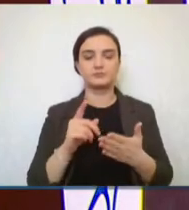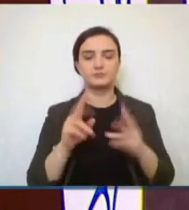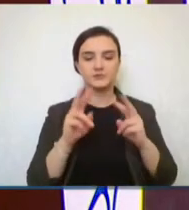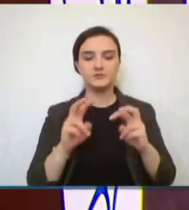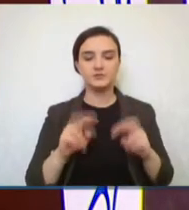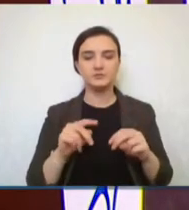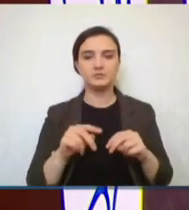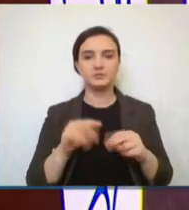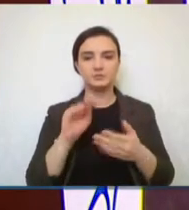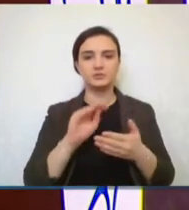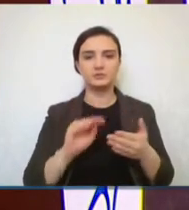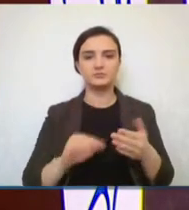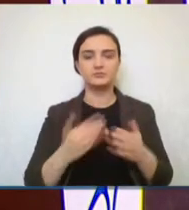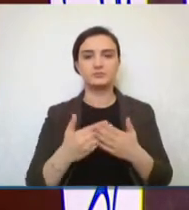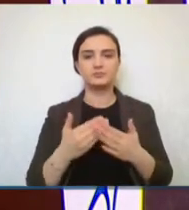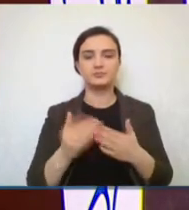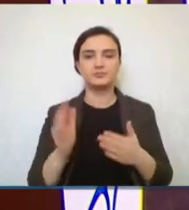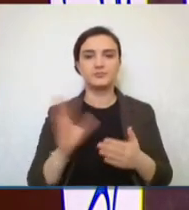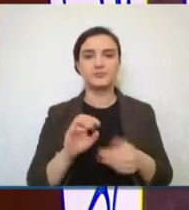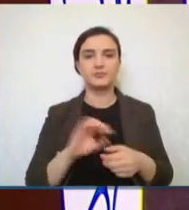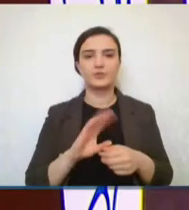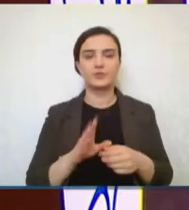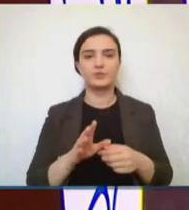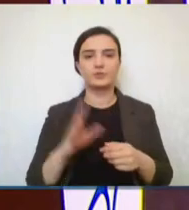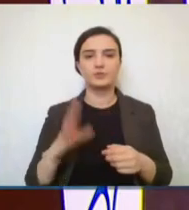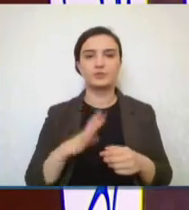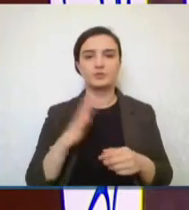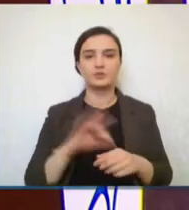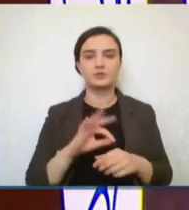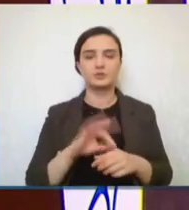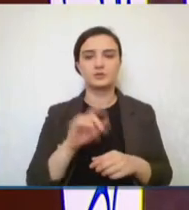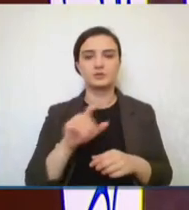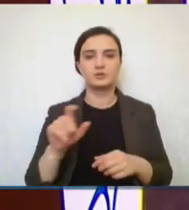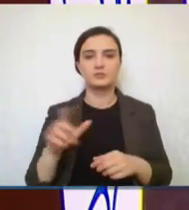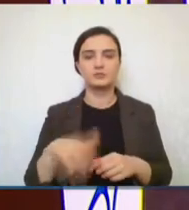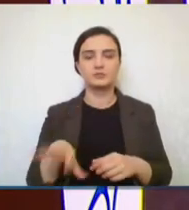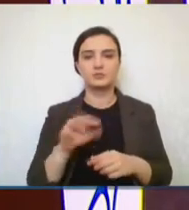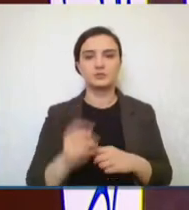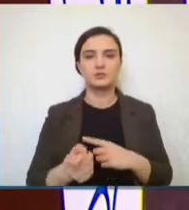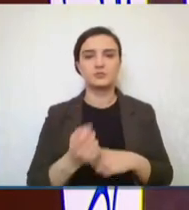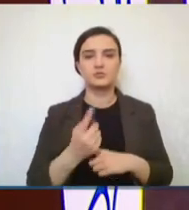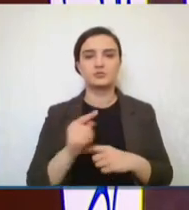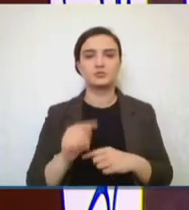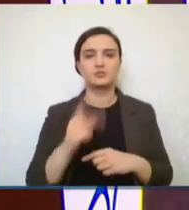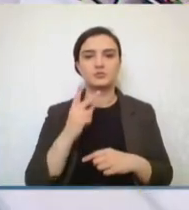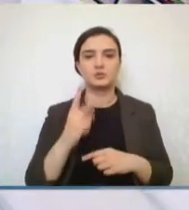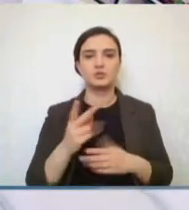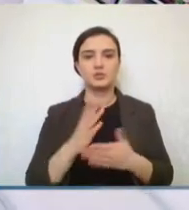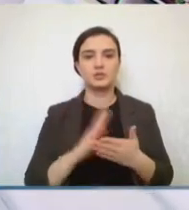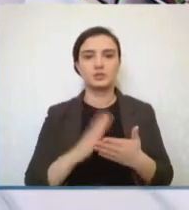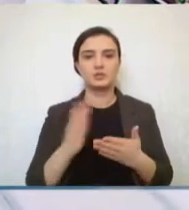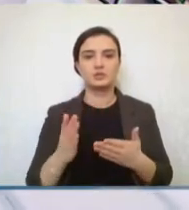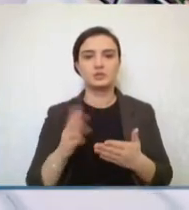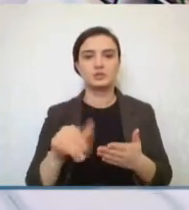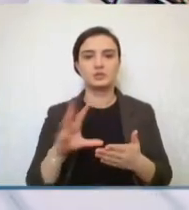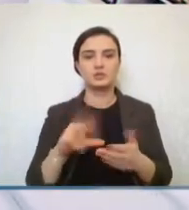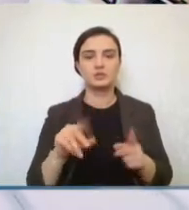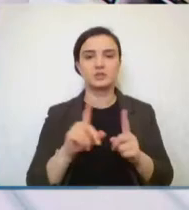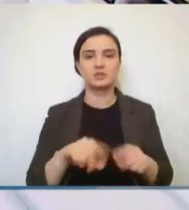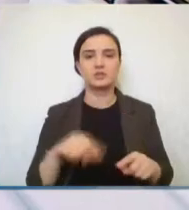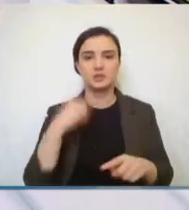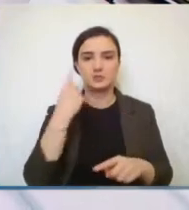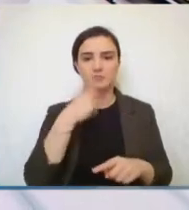მაგალითად COVID გადატანილ ადამიანებში აღმოჩნდა გარკვეული ნაწილი ისეთი პირებისა,